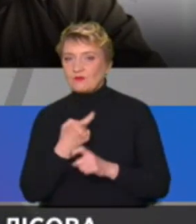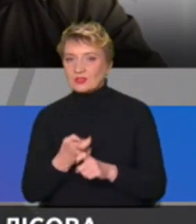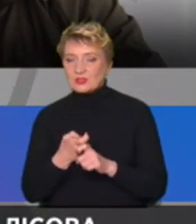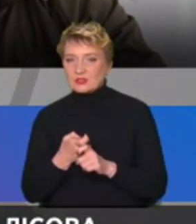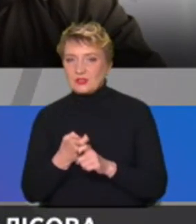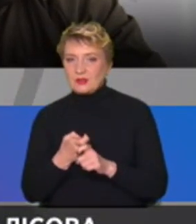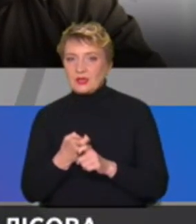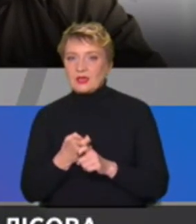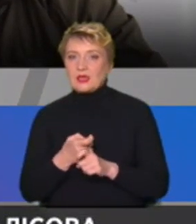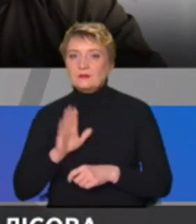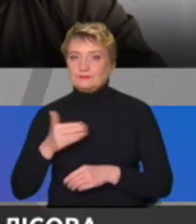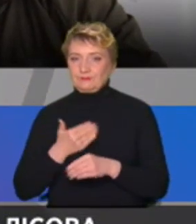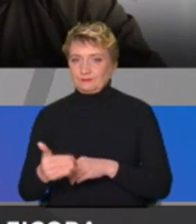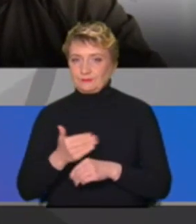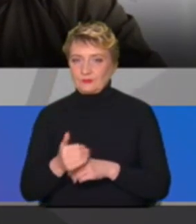разом з